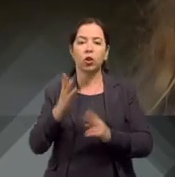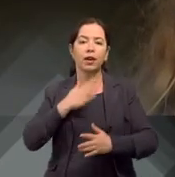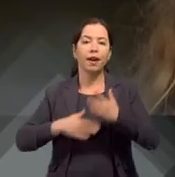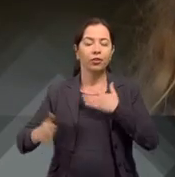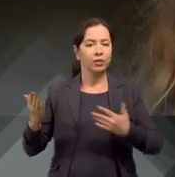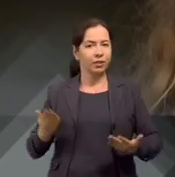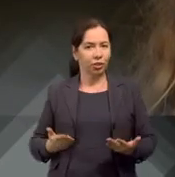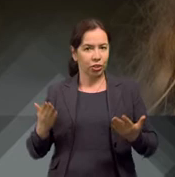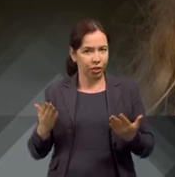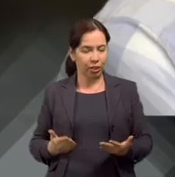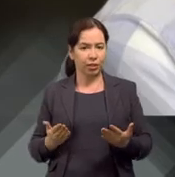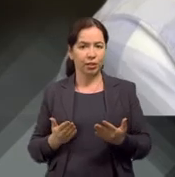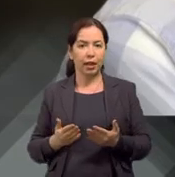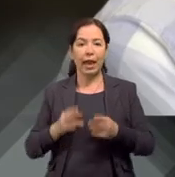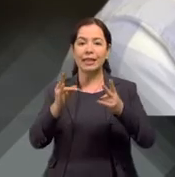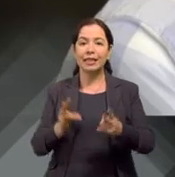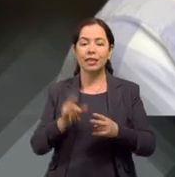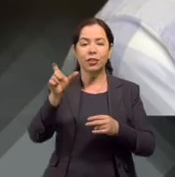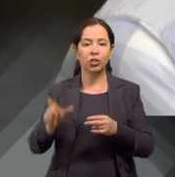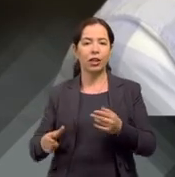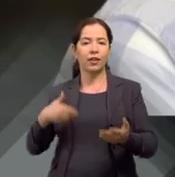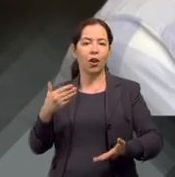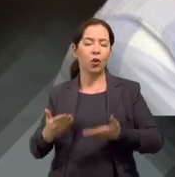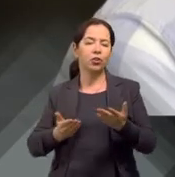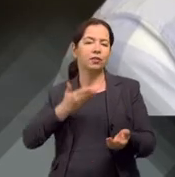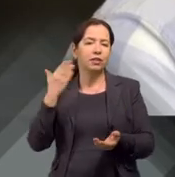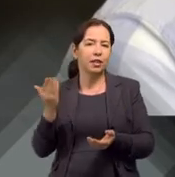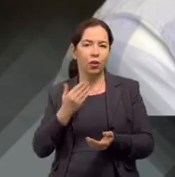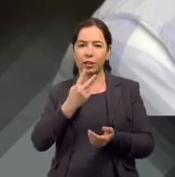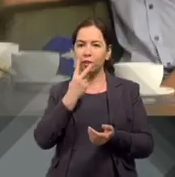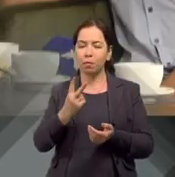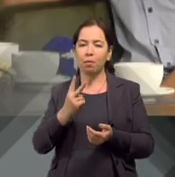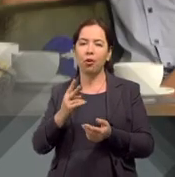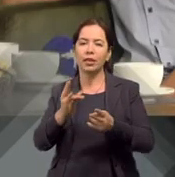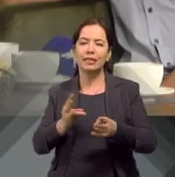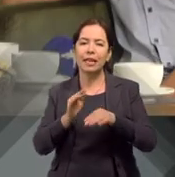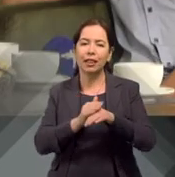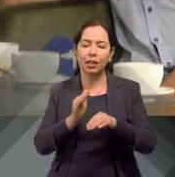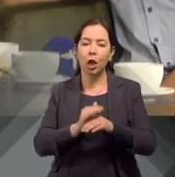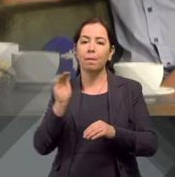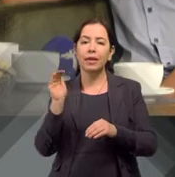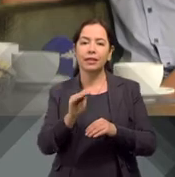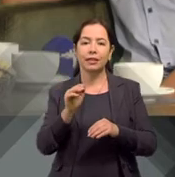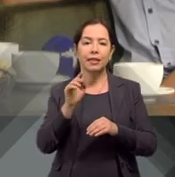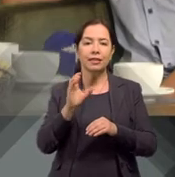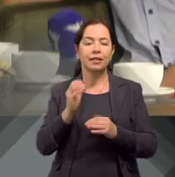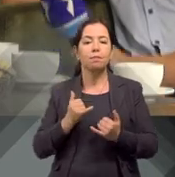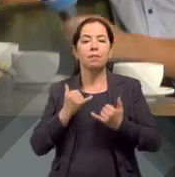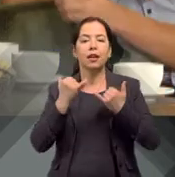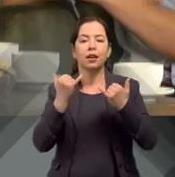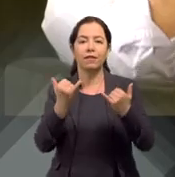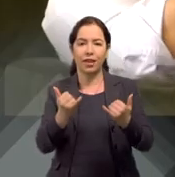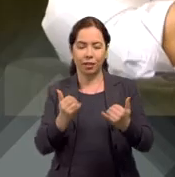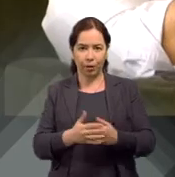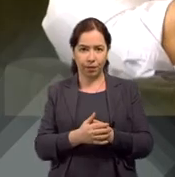чего-либо, нежный человек ходит с легкостью, смотрит с лаской, прикасается с благоговением. Привет